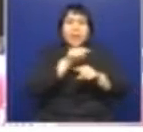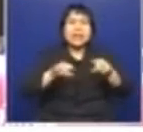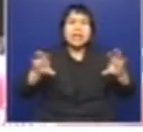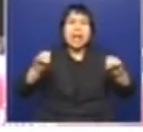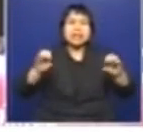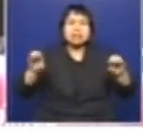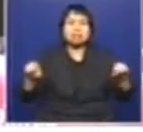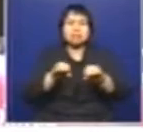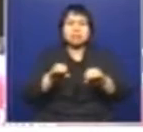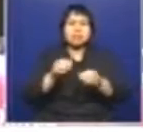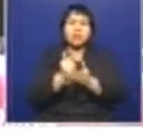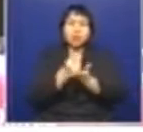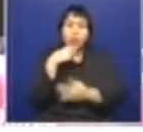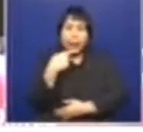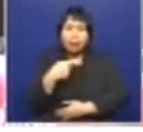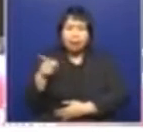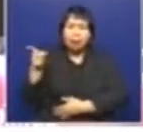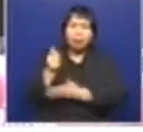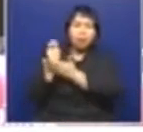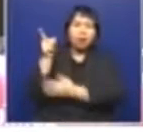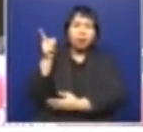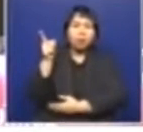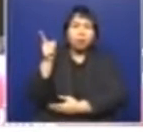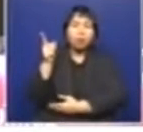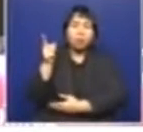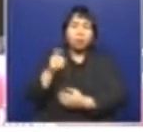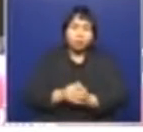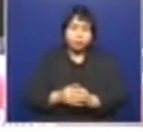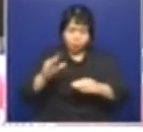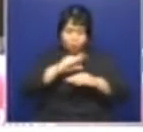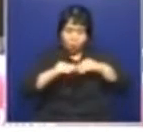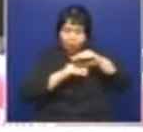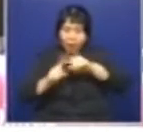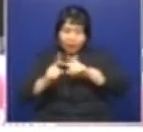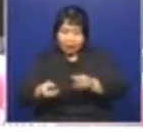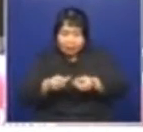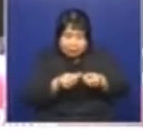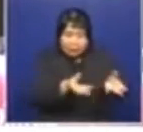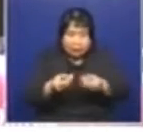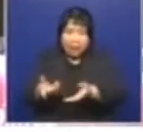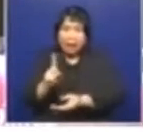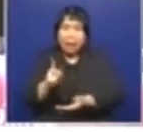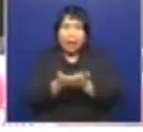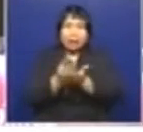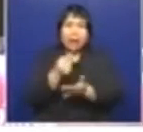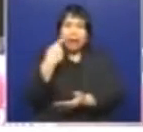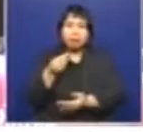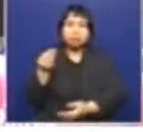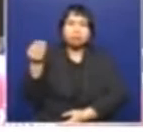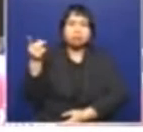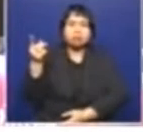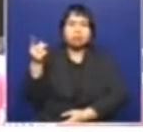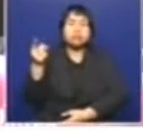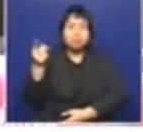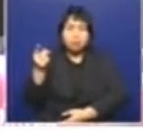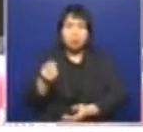ว่ามันไปเอื้อโดยท่านไม่ได้ตั้งใจทุกโครงการที่ท่านแจกมันก็ไหลไปที่โน่นหมดเพราะวัน